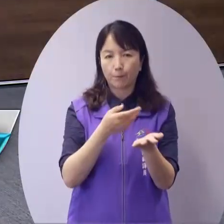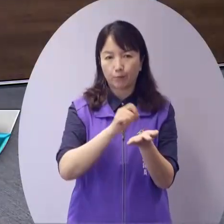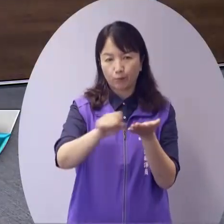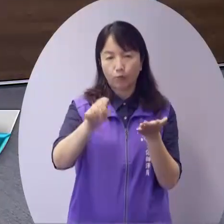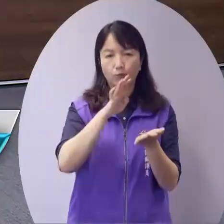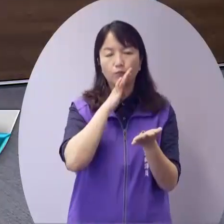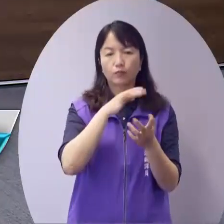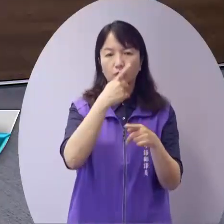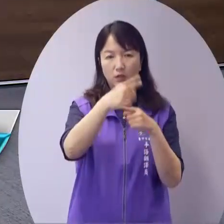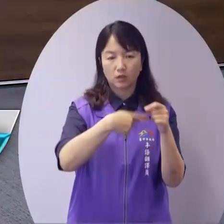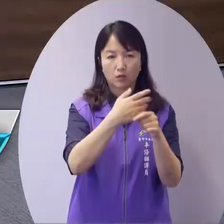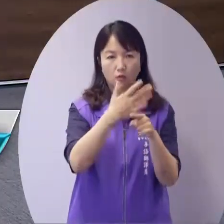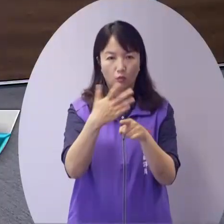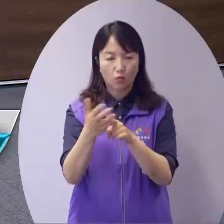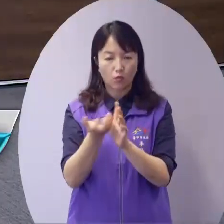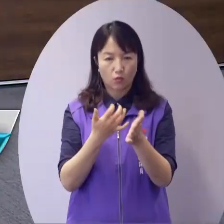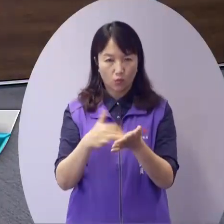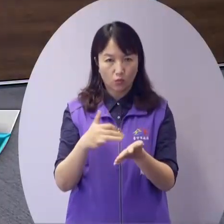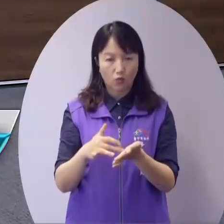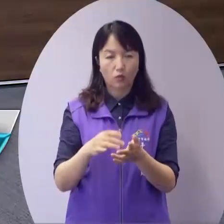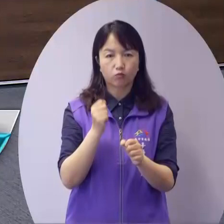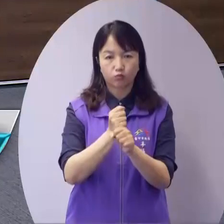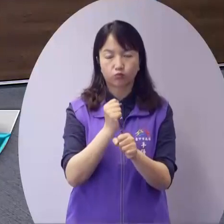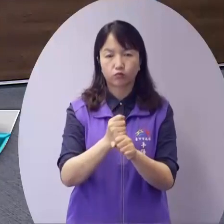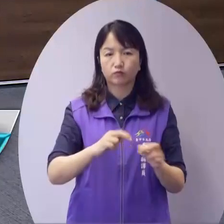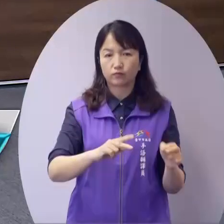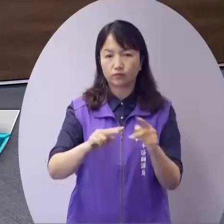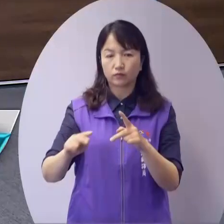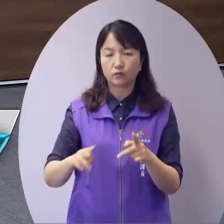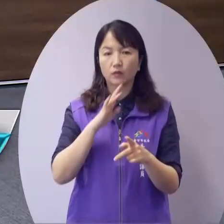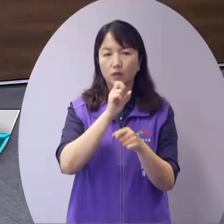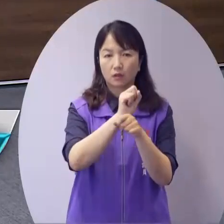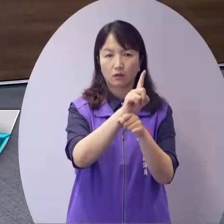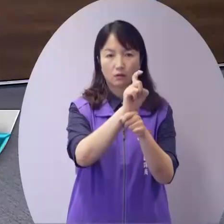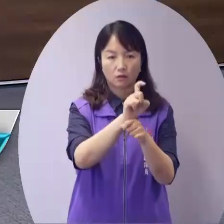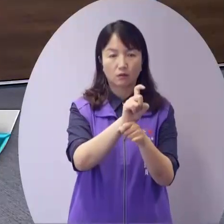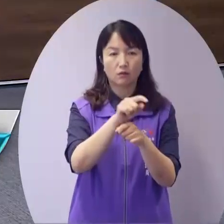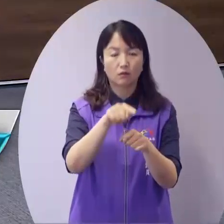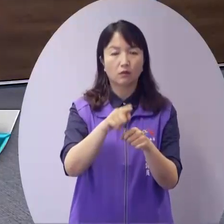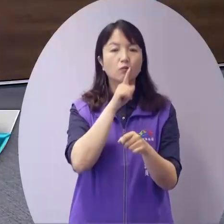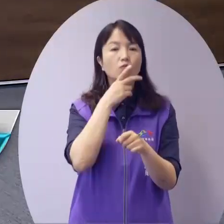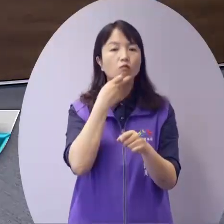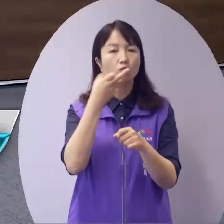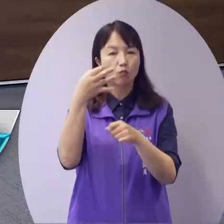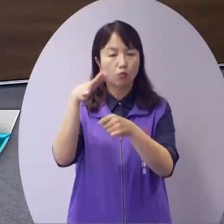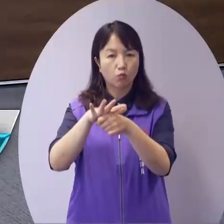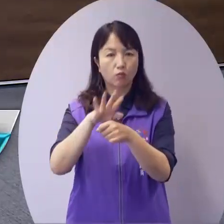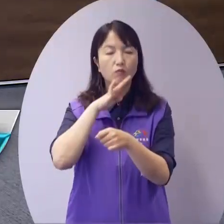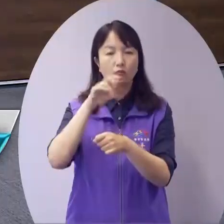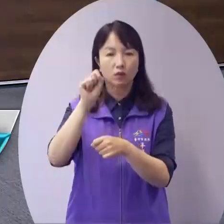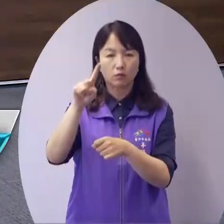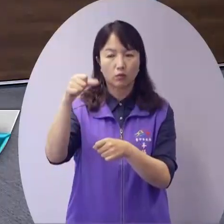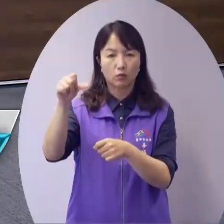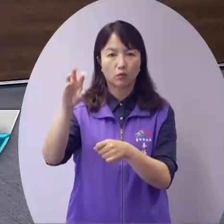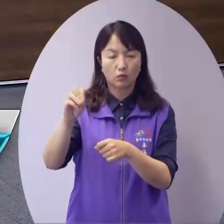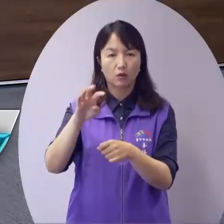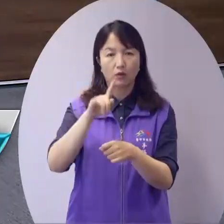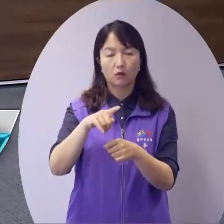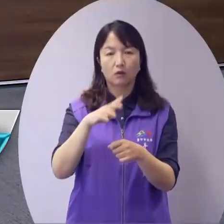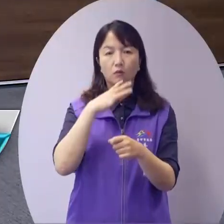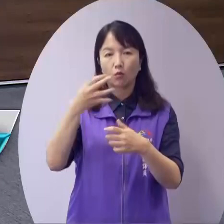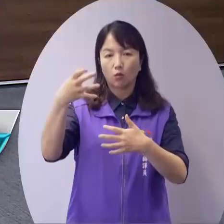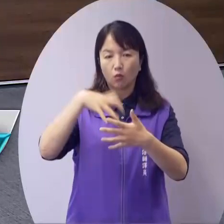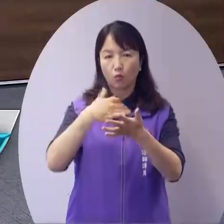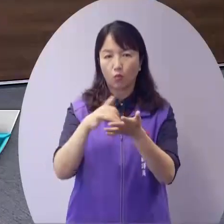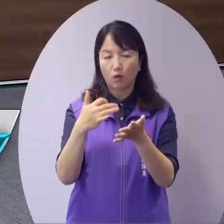编年分年分列的方式来处理。那有关110年的中央补助款是105万，而未及